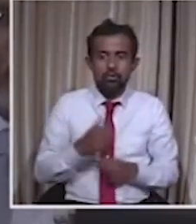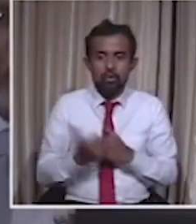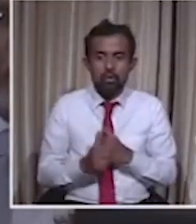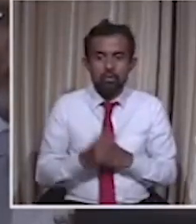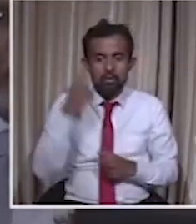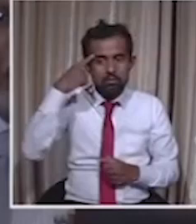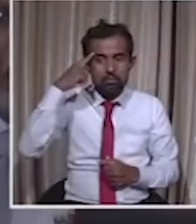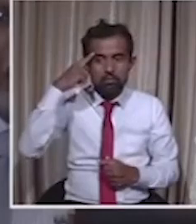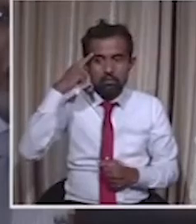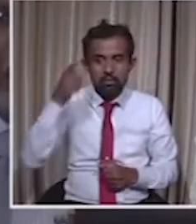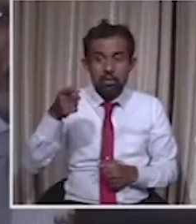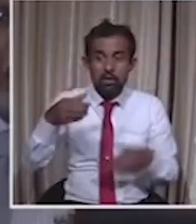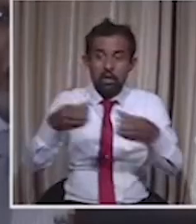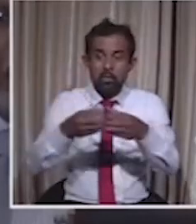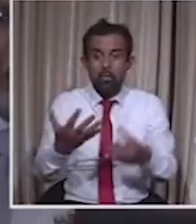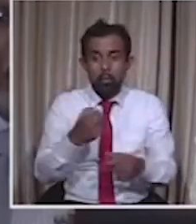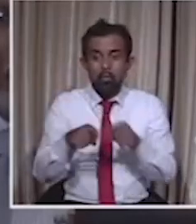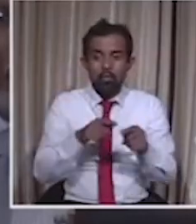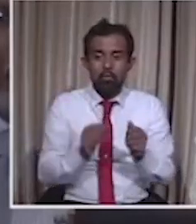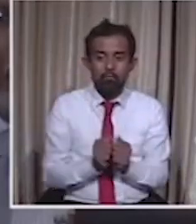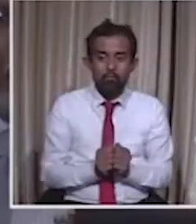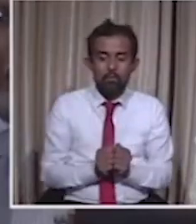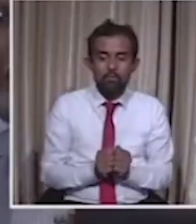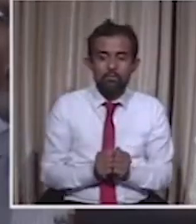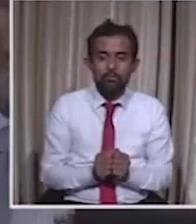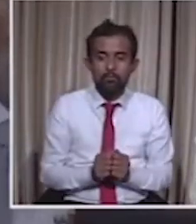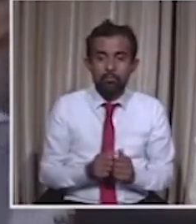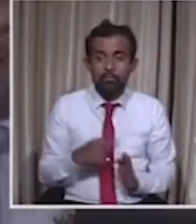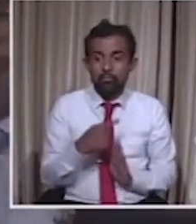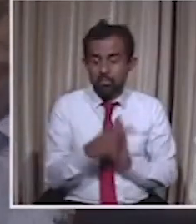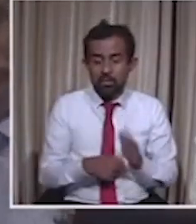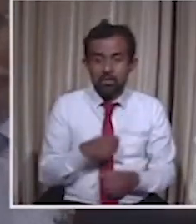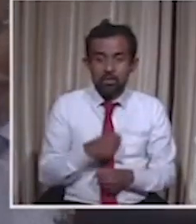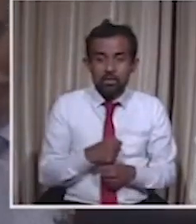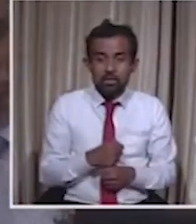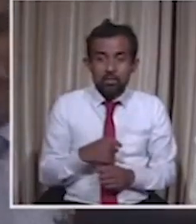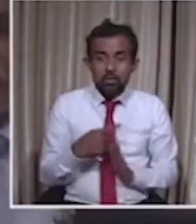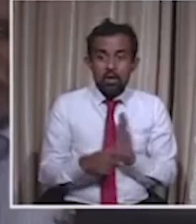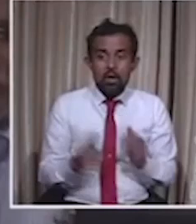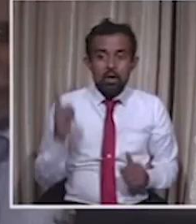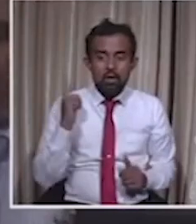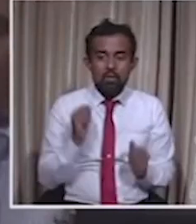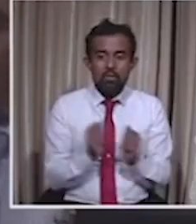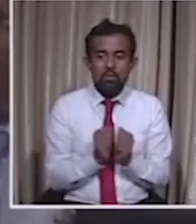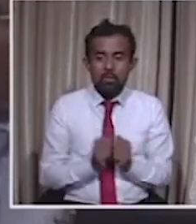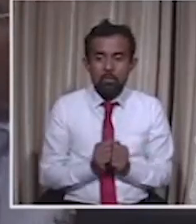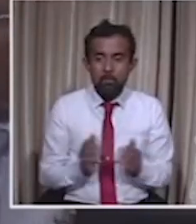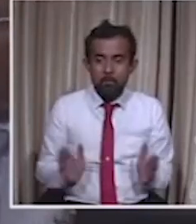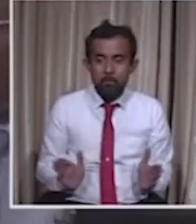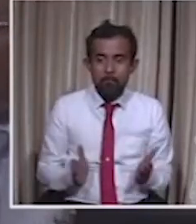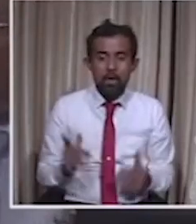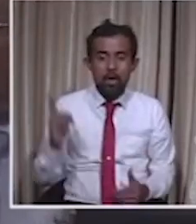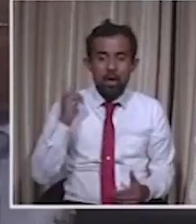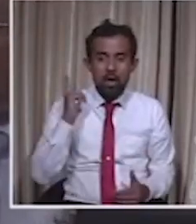කරා. ඒ කණ්ඩායමට ඕනේ විදිහට වැඩ කරන්න. අපි කියන්නේ මේ රටේ මේ හමුදාව වැඩ කටයුතු කරන්නේ අර